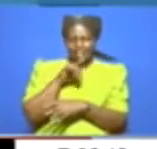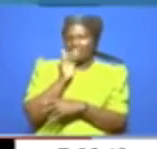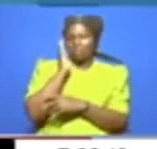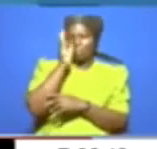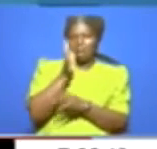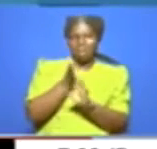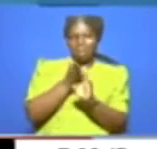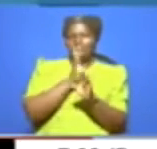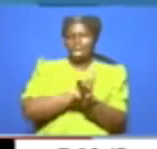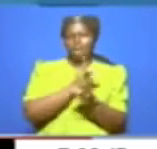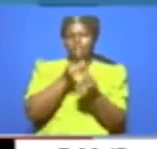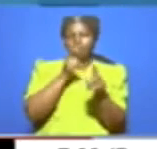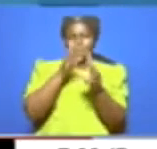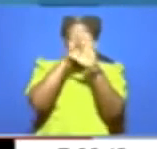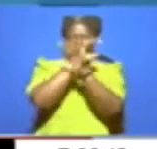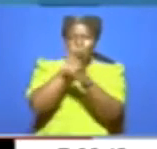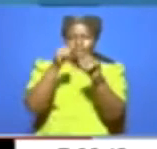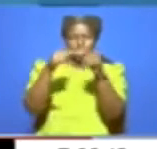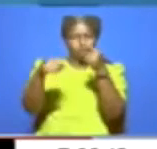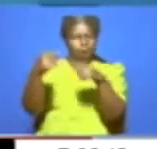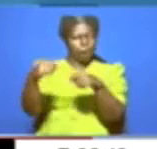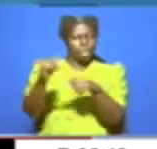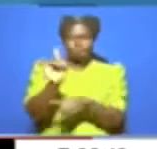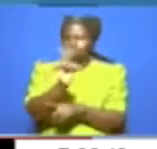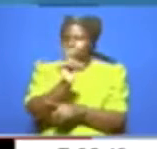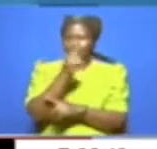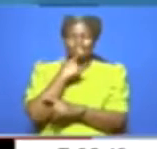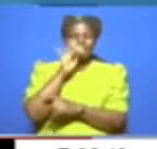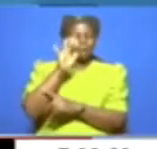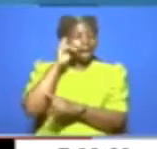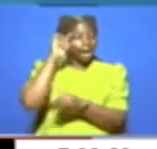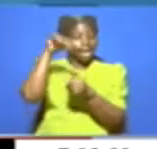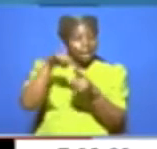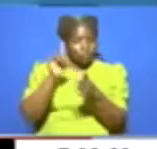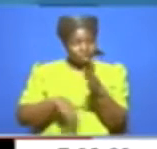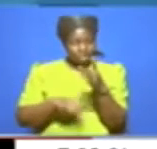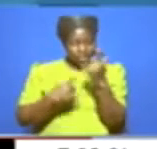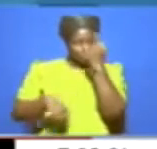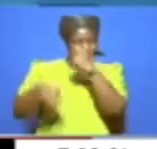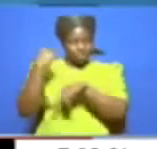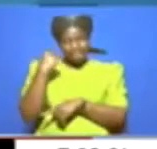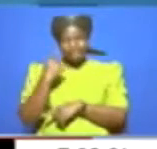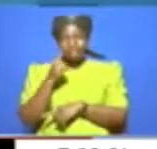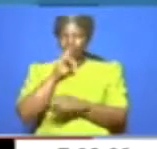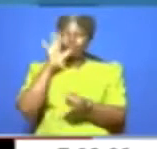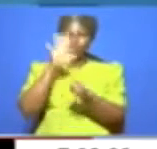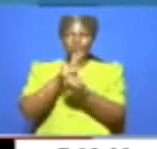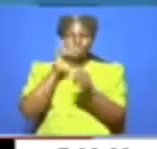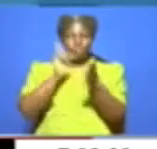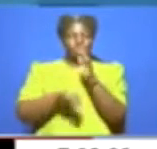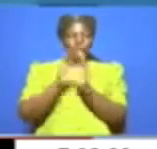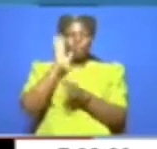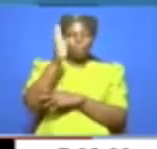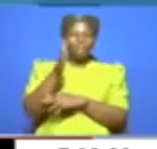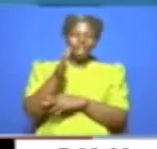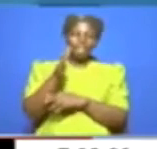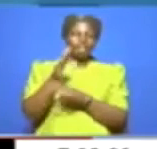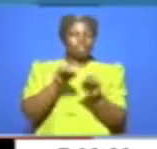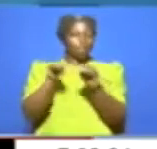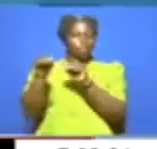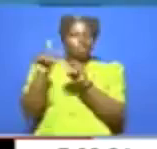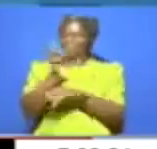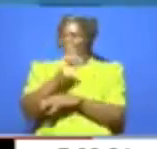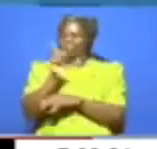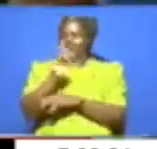Iria amedumisha kuwa azma yake ni kuibuka mshindi, huku akikariri kuwa hatang’atuka au kubuni muungano wowote